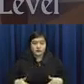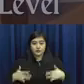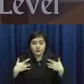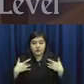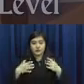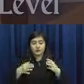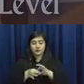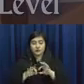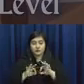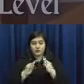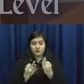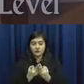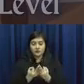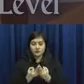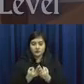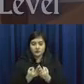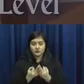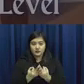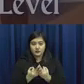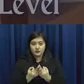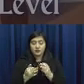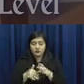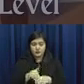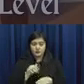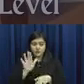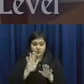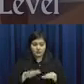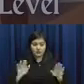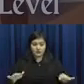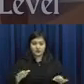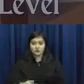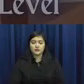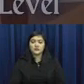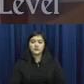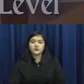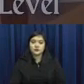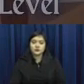In particular sa iyong anak. Dapat lahat